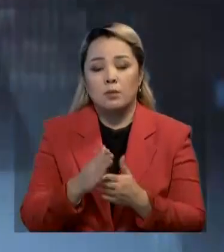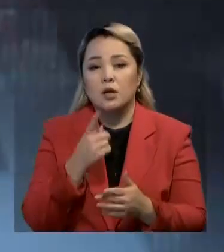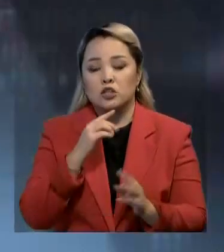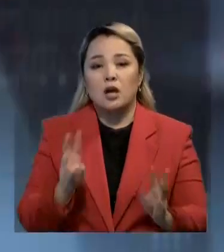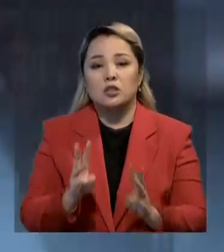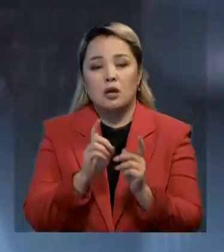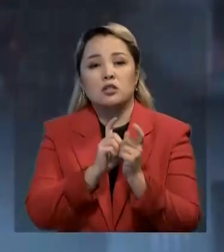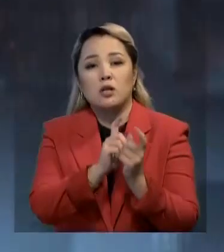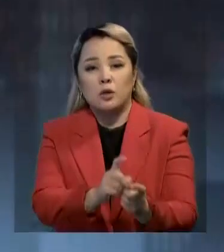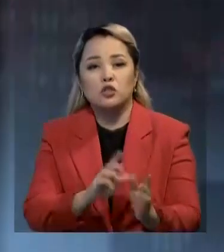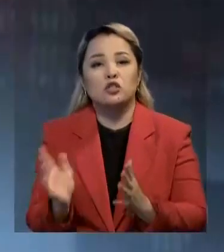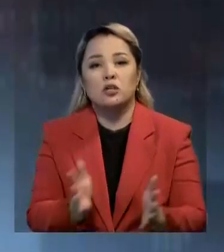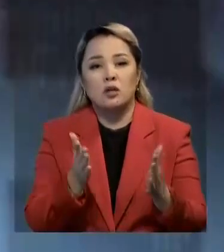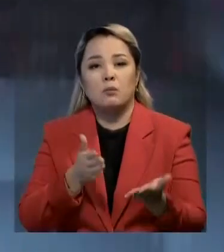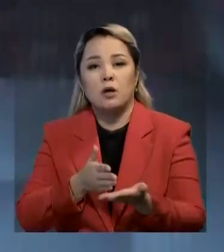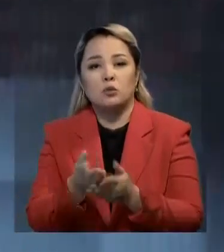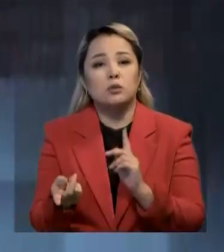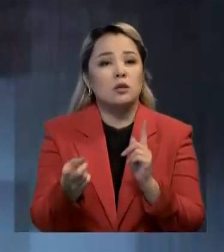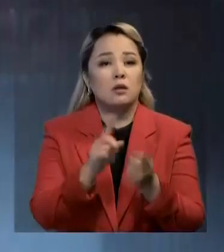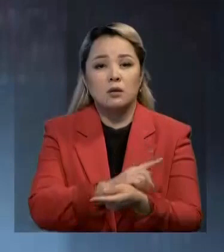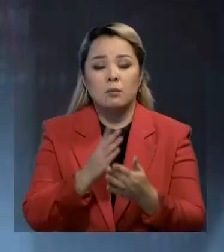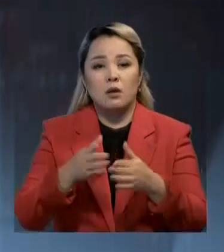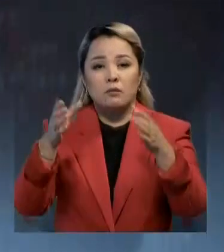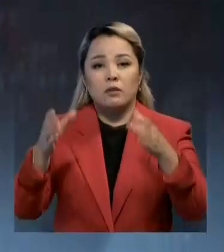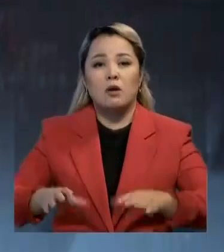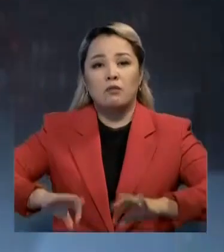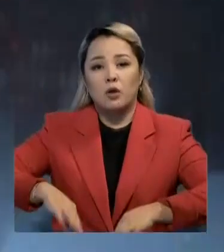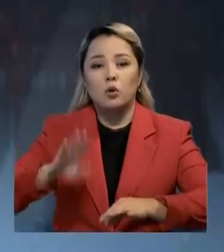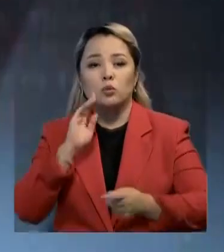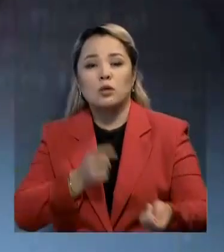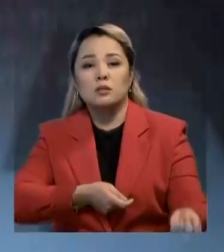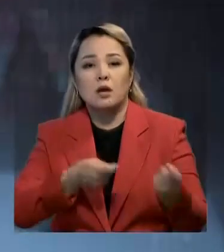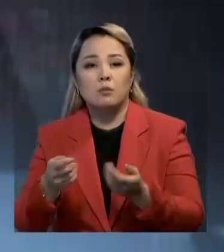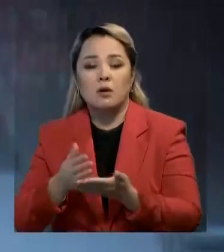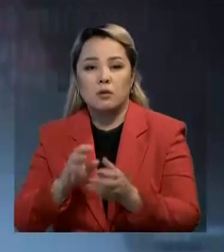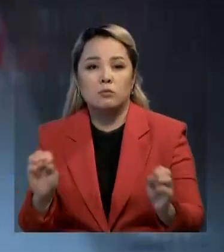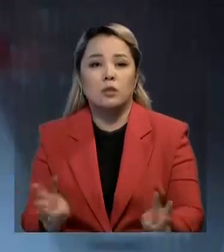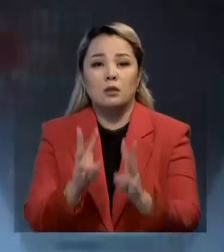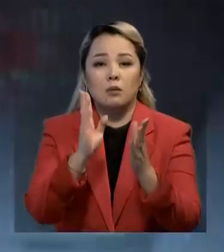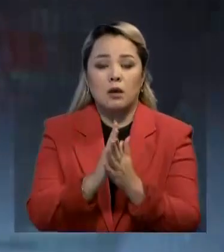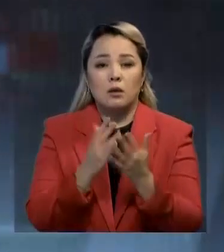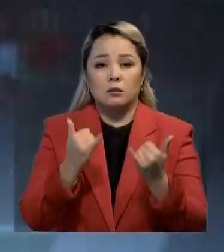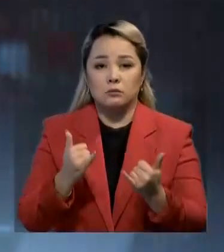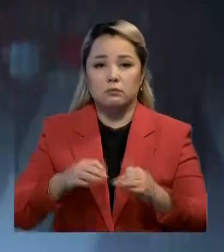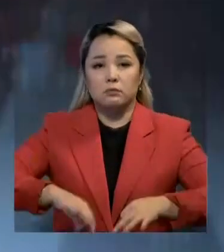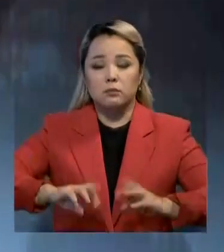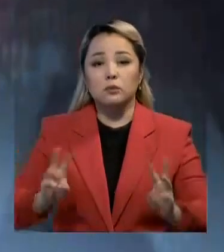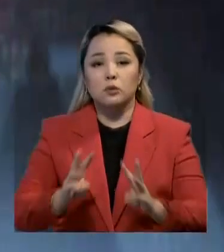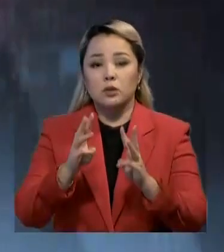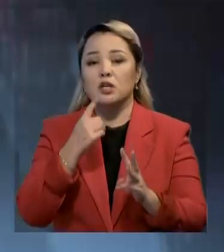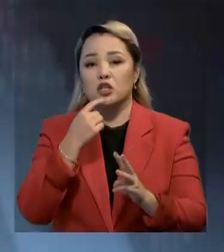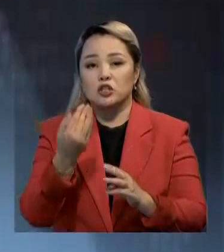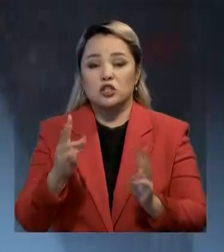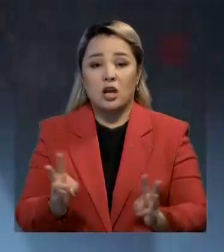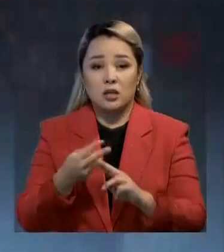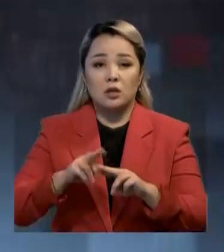жалынмен арпалыс кезінде жел бағыт өзгеріп тұрған автоцистерна мен су таситын көлікке қарай лап қояды. Осының салдарынан көліктер жанып жатқан қызыл